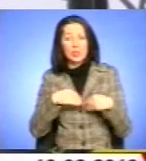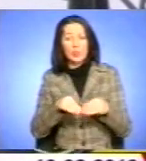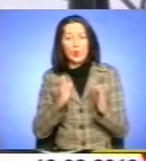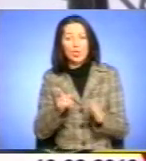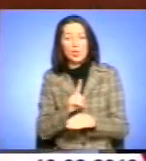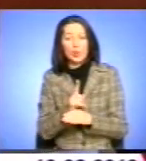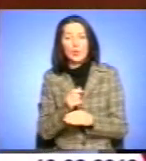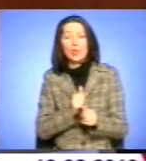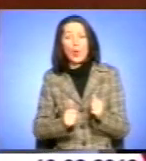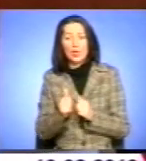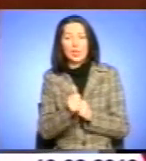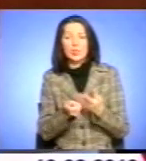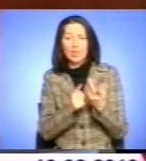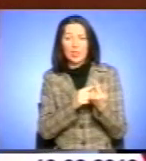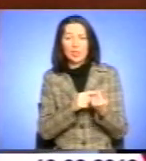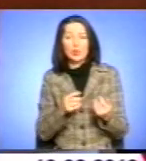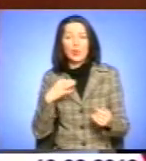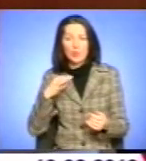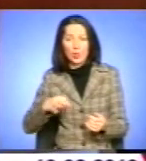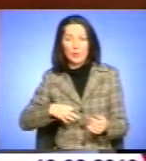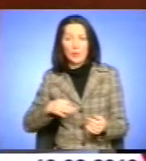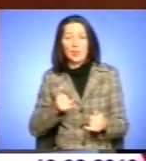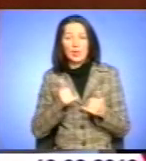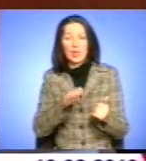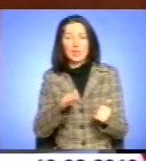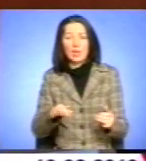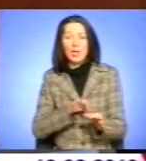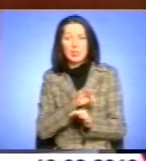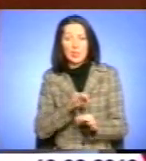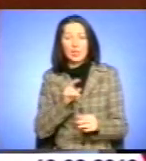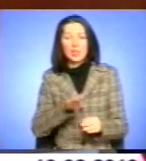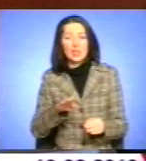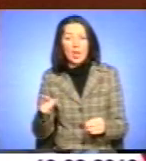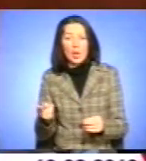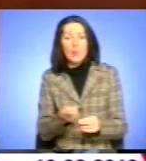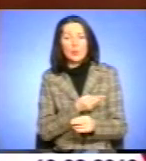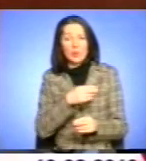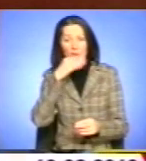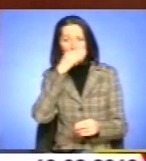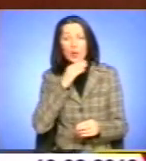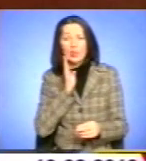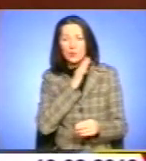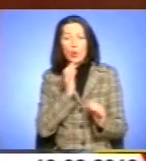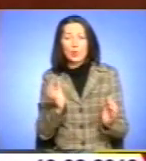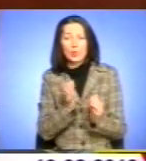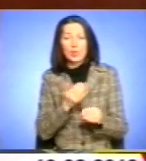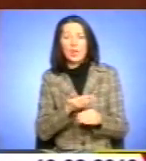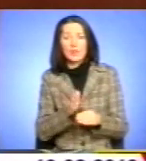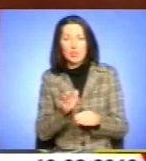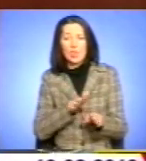кількістю всиновлення. Для дітей-сиріт і дітей, позбавлених батьківського піклування, в частині